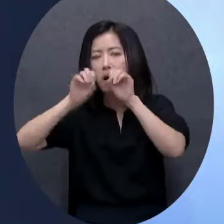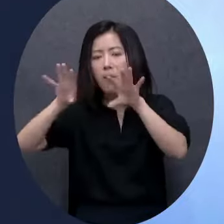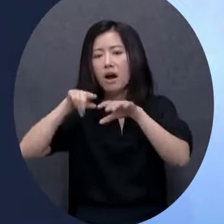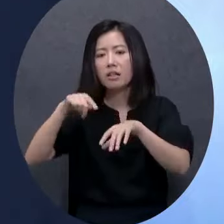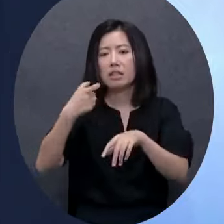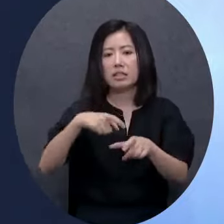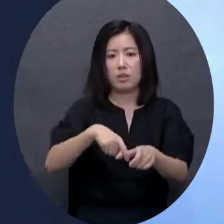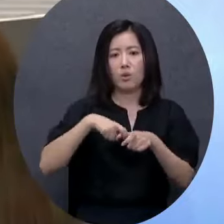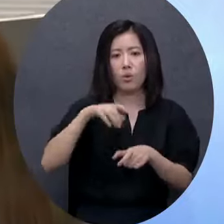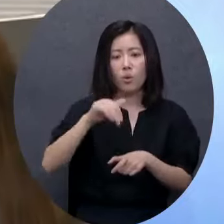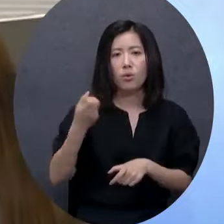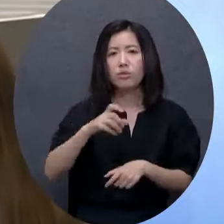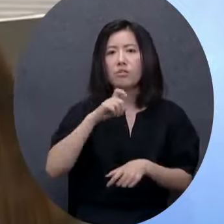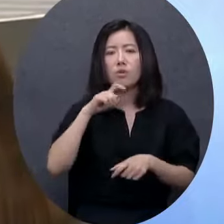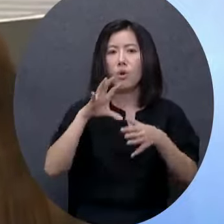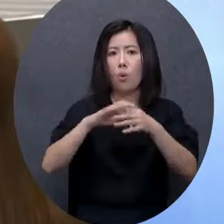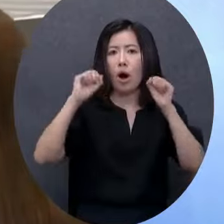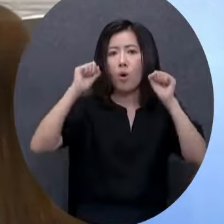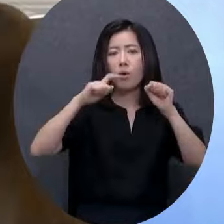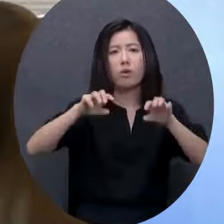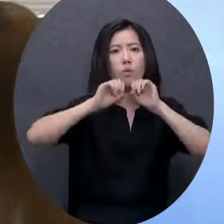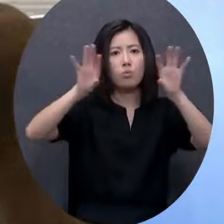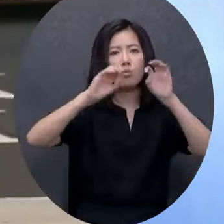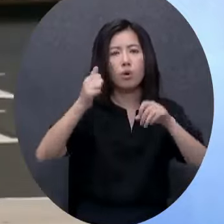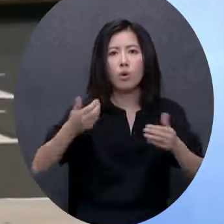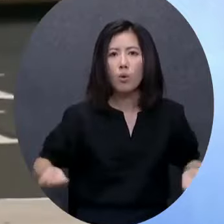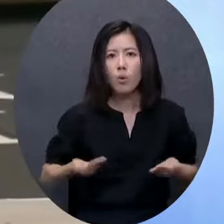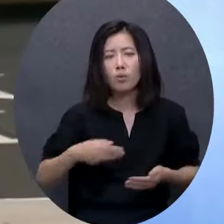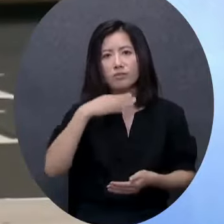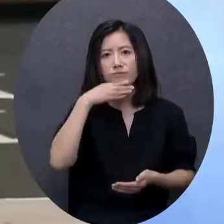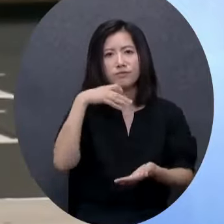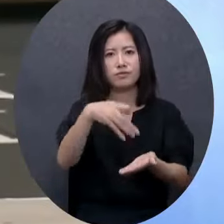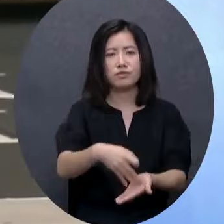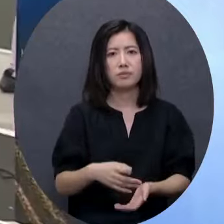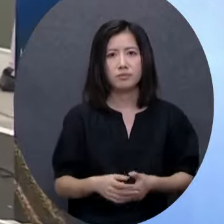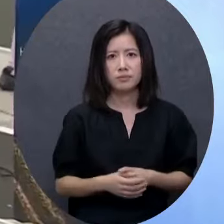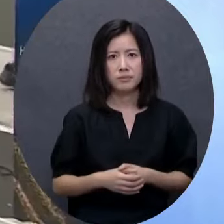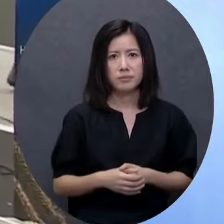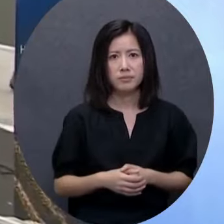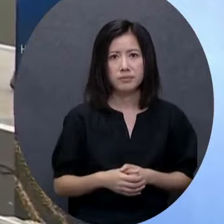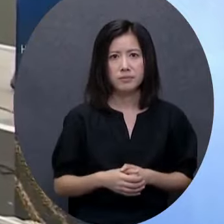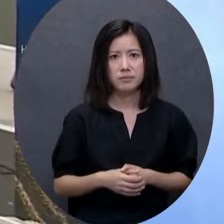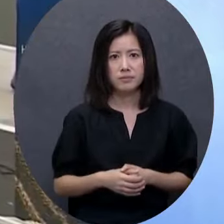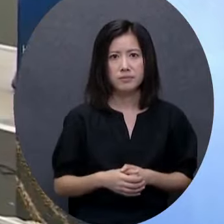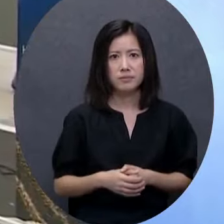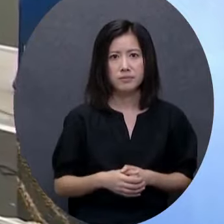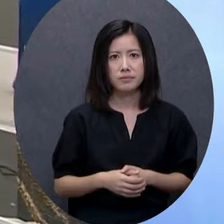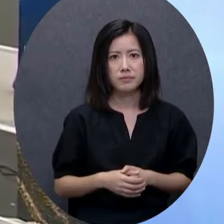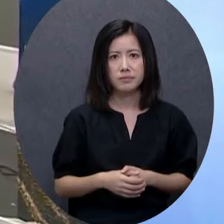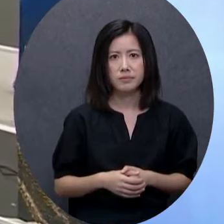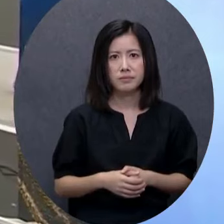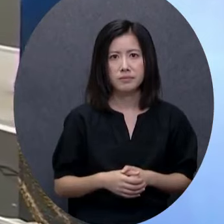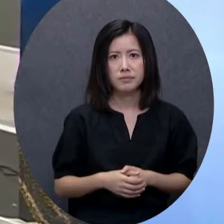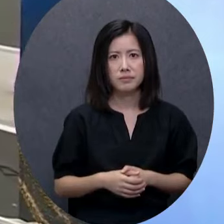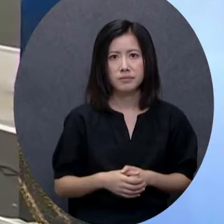收入，亦都可以宣傳有關運動項目，鼓勵更多年輕人加入。香港電台記者邱家威